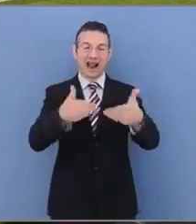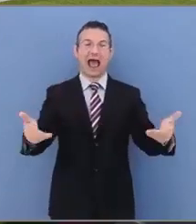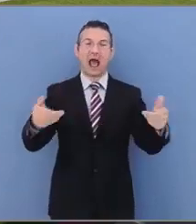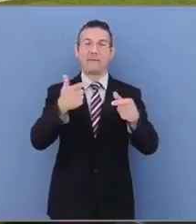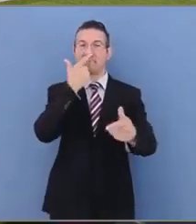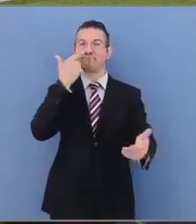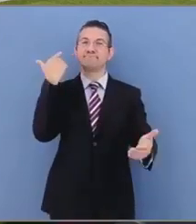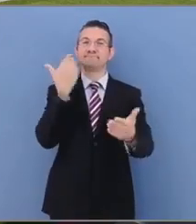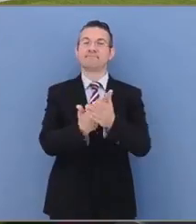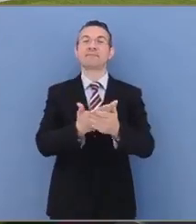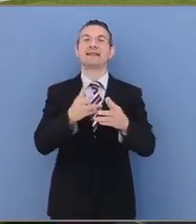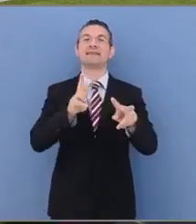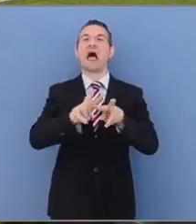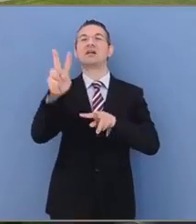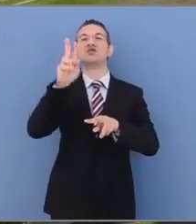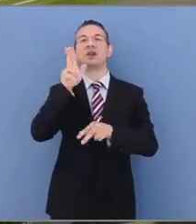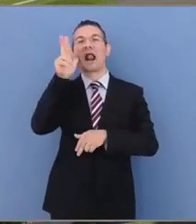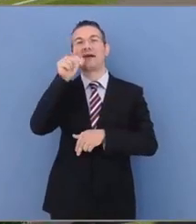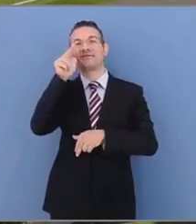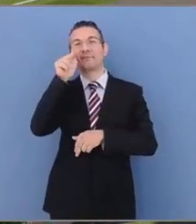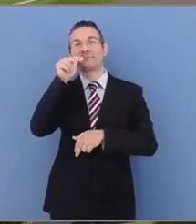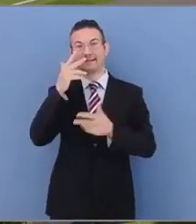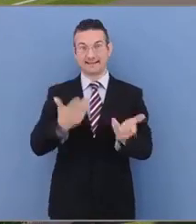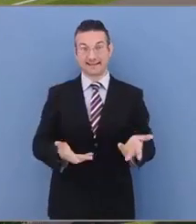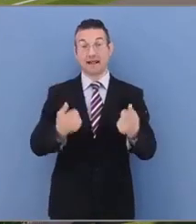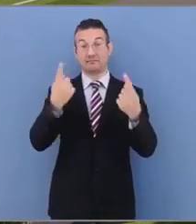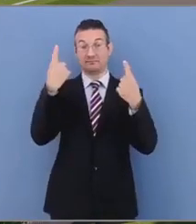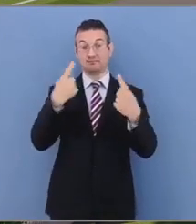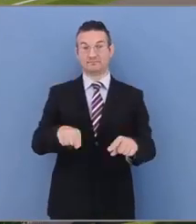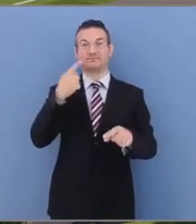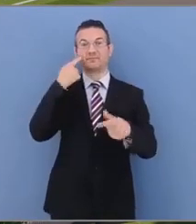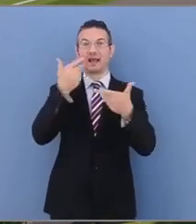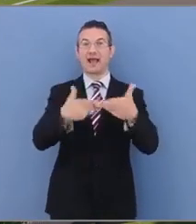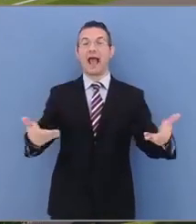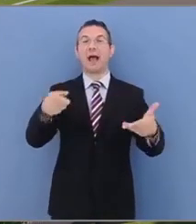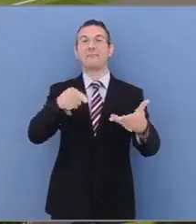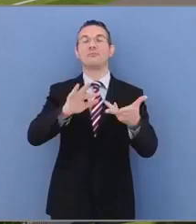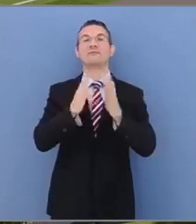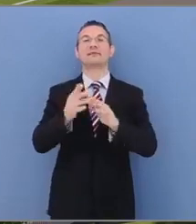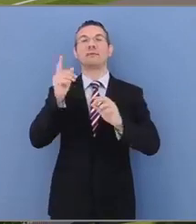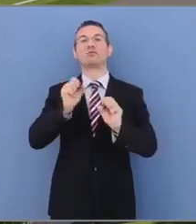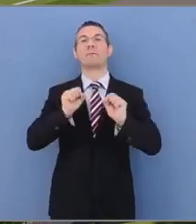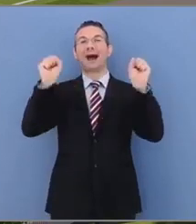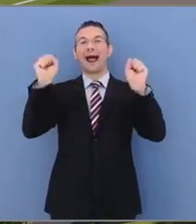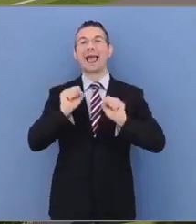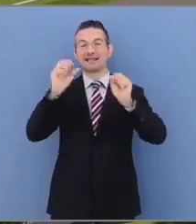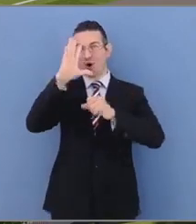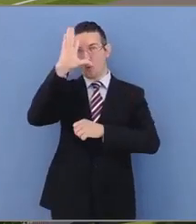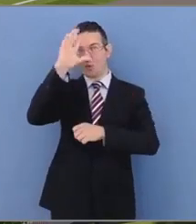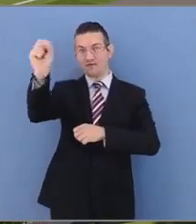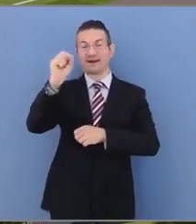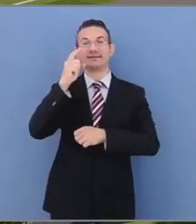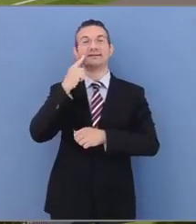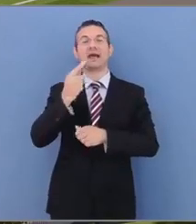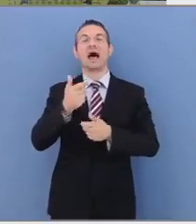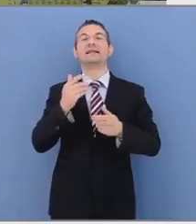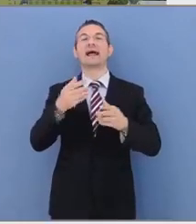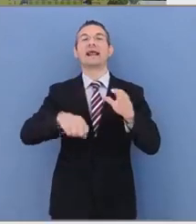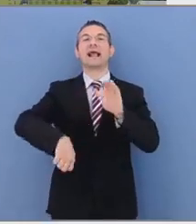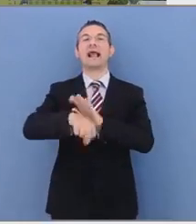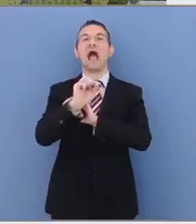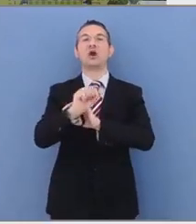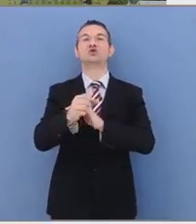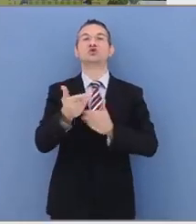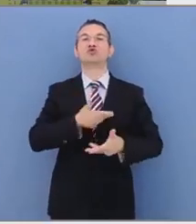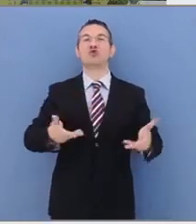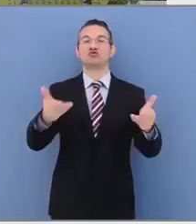femminile. Questo campo sarà anche la palestra dell'Università del Calcio Sociale. Abbiamo fatto un accordo con la FIGC